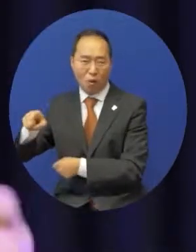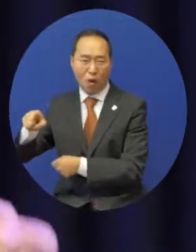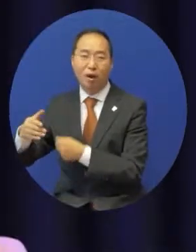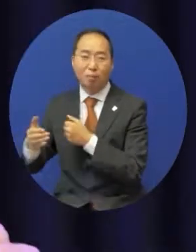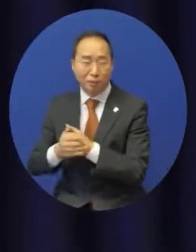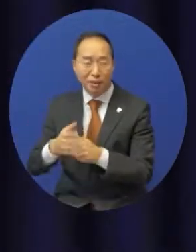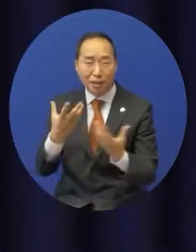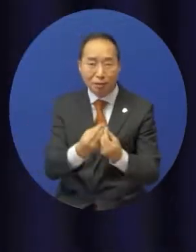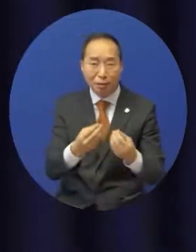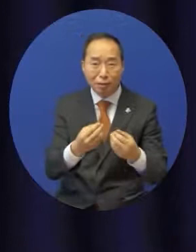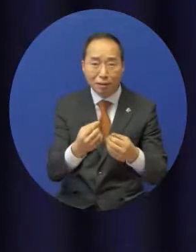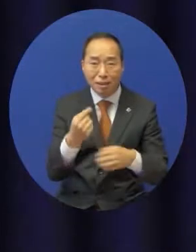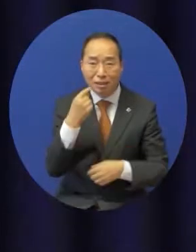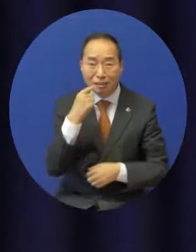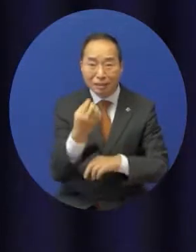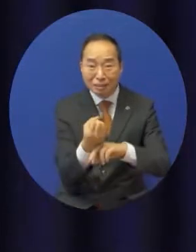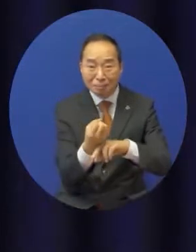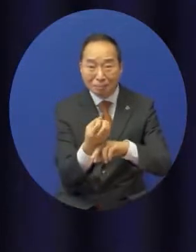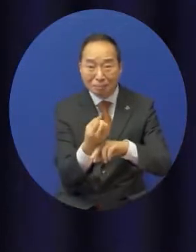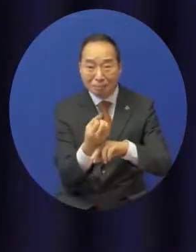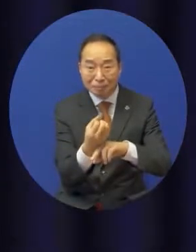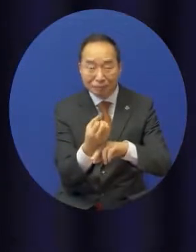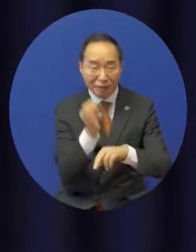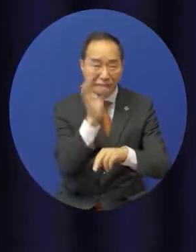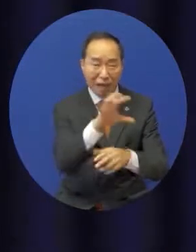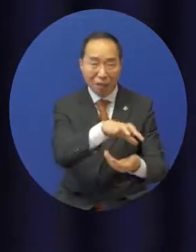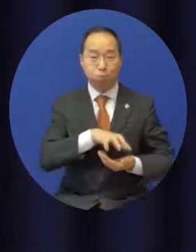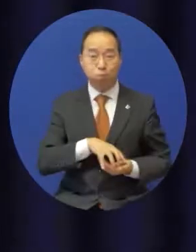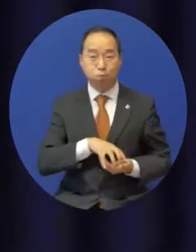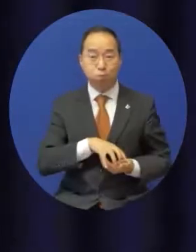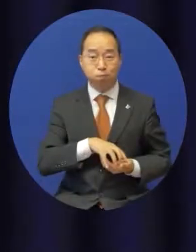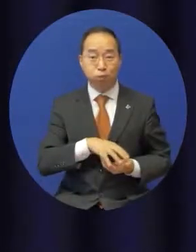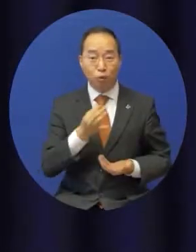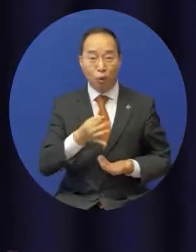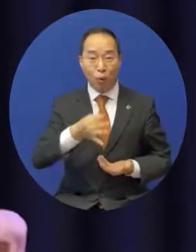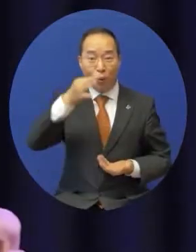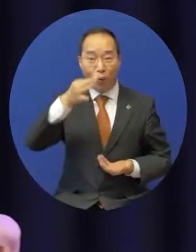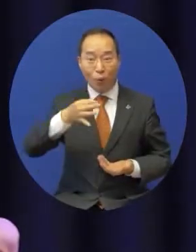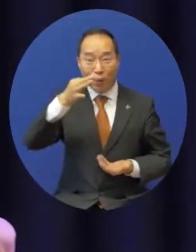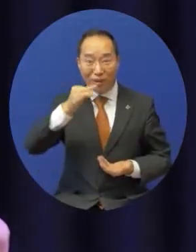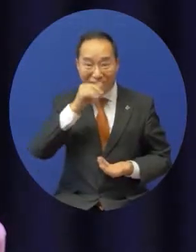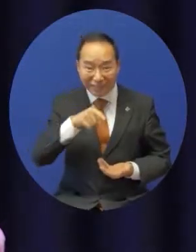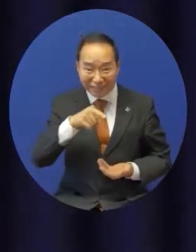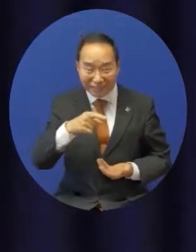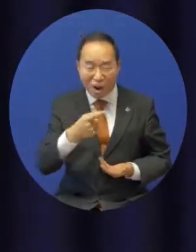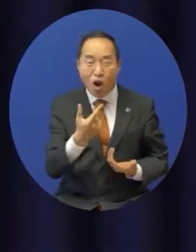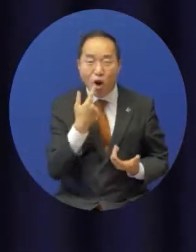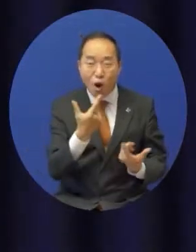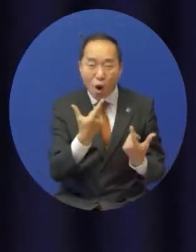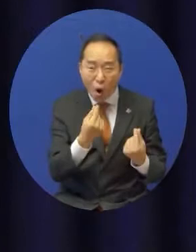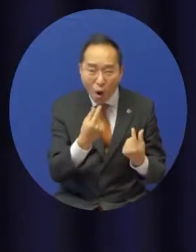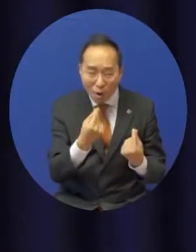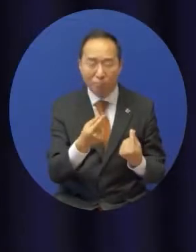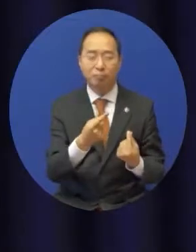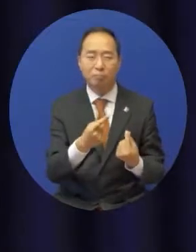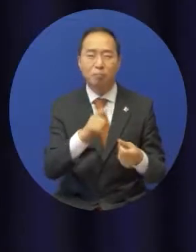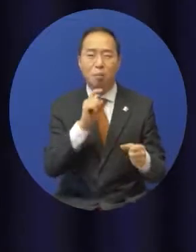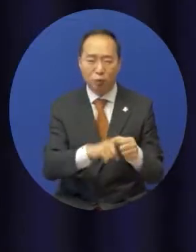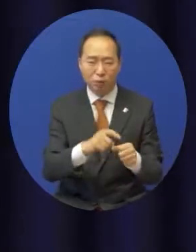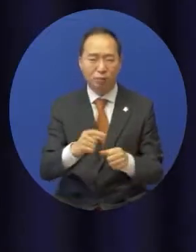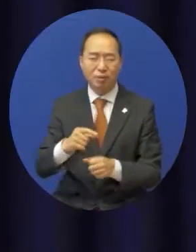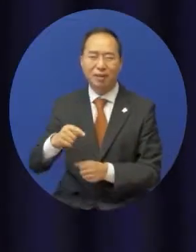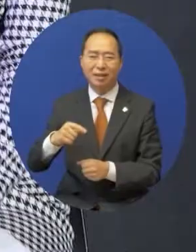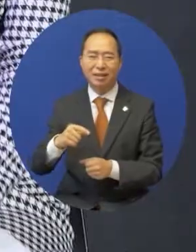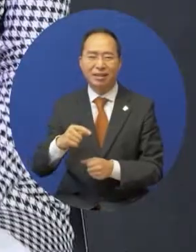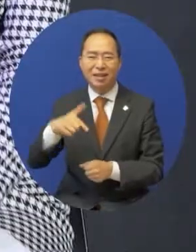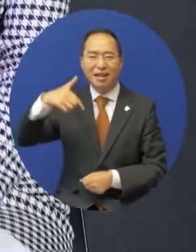오르락 내리락 하잖아요. 그런 것처럼 자산이란 측면에서 보면 그것을 가상 자산이라고 우리가